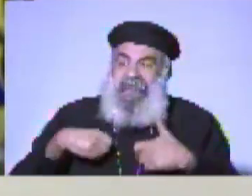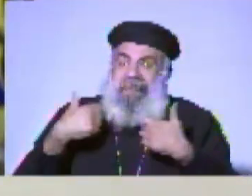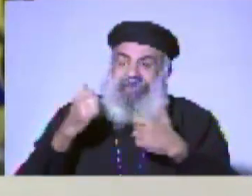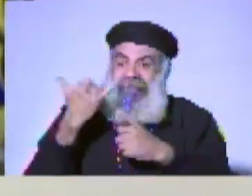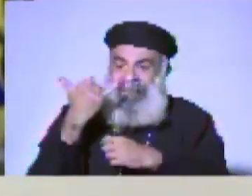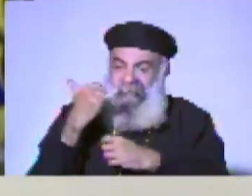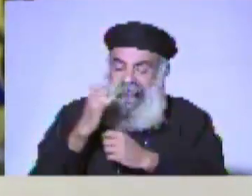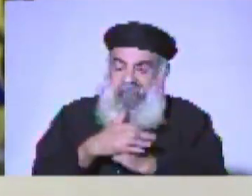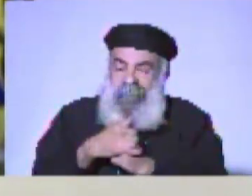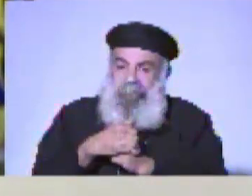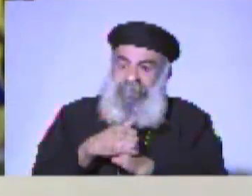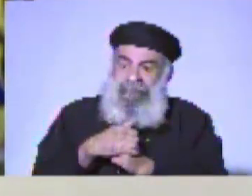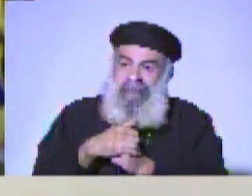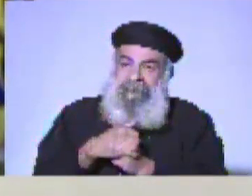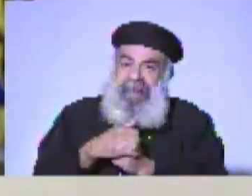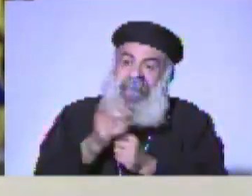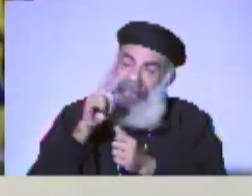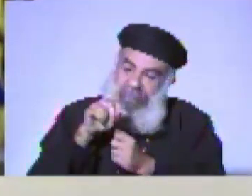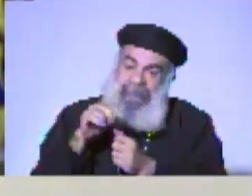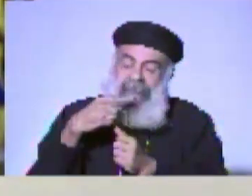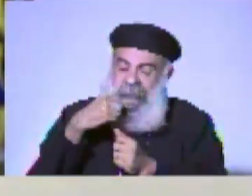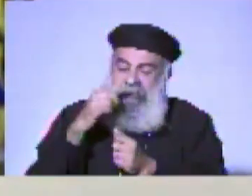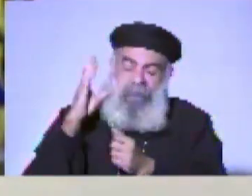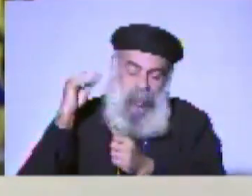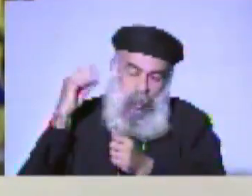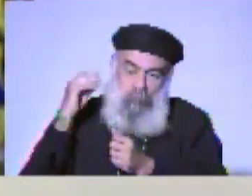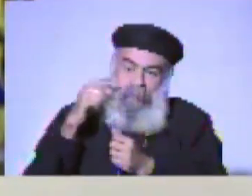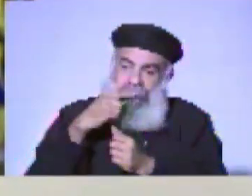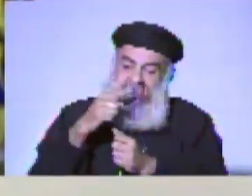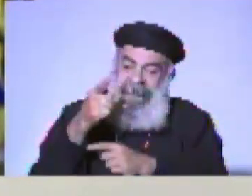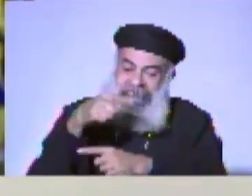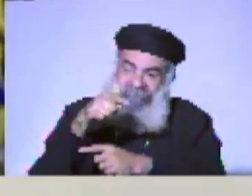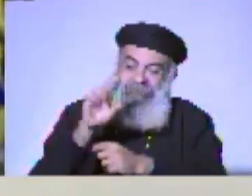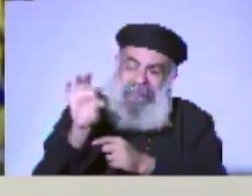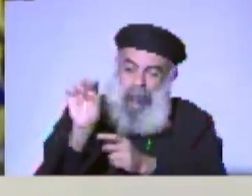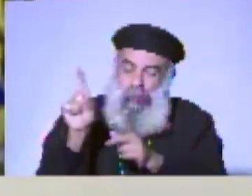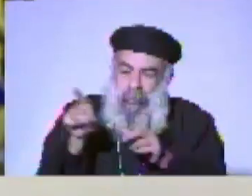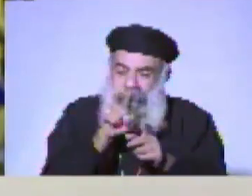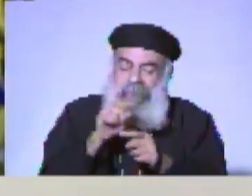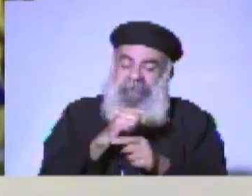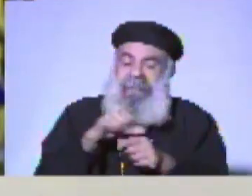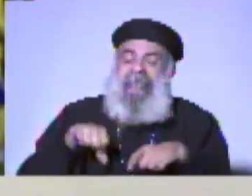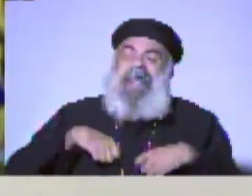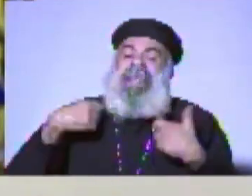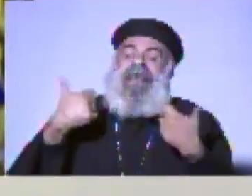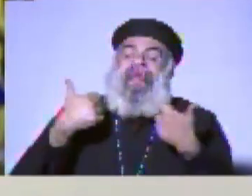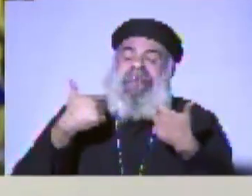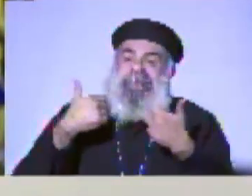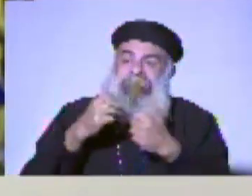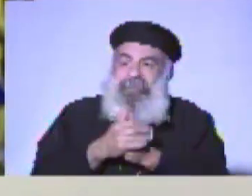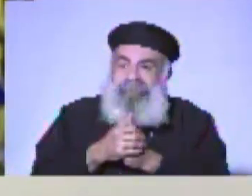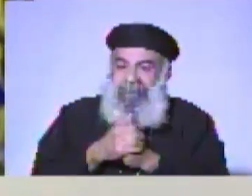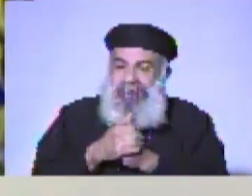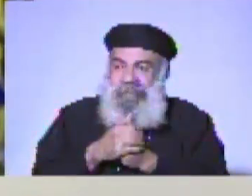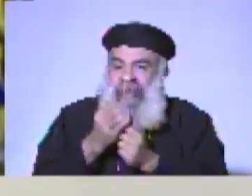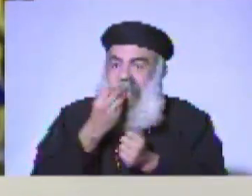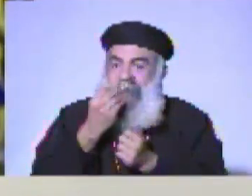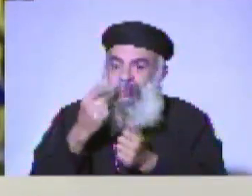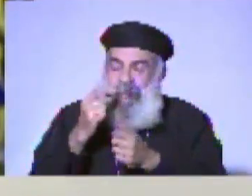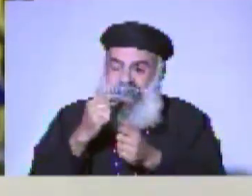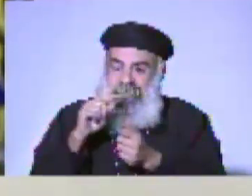العربيه وفي العبري وحوا جاي من كلمه حياه لاحظ بقى